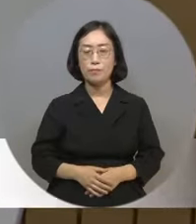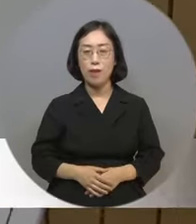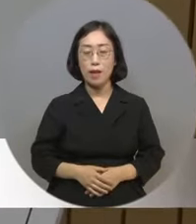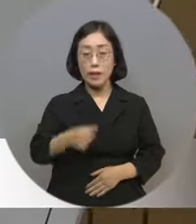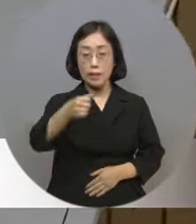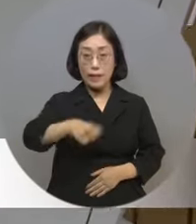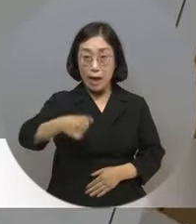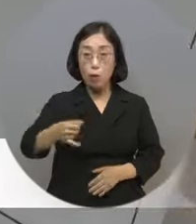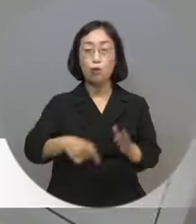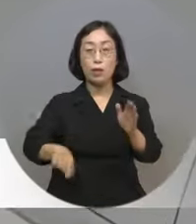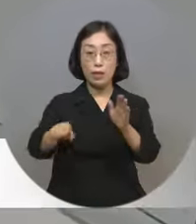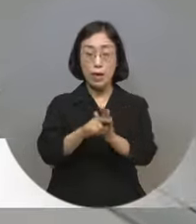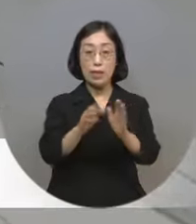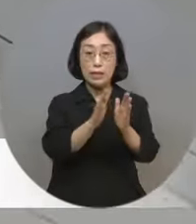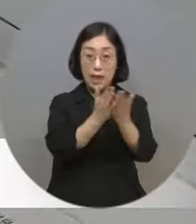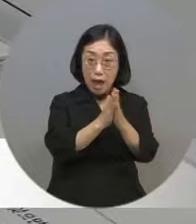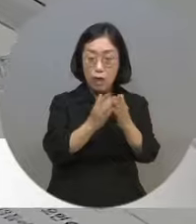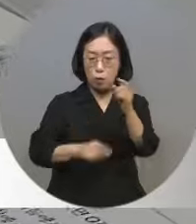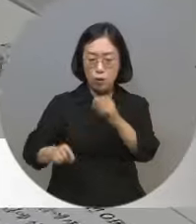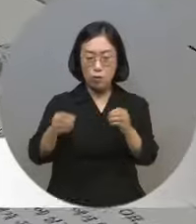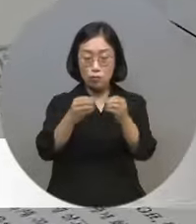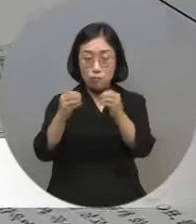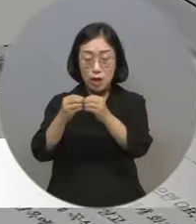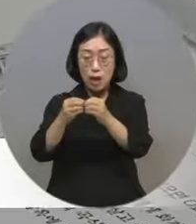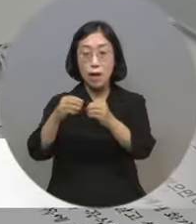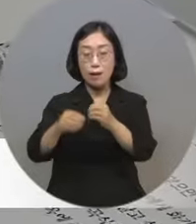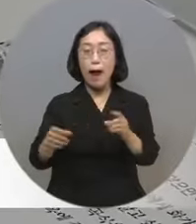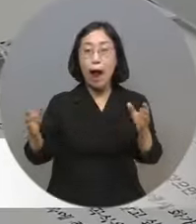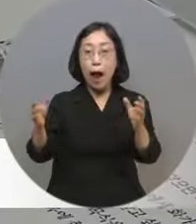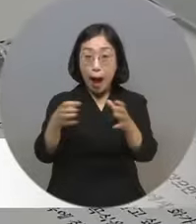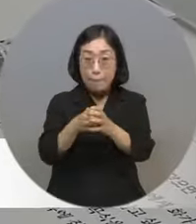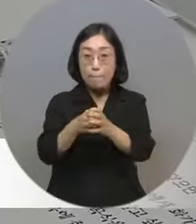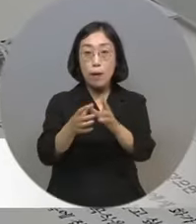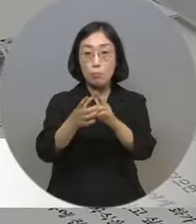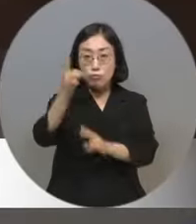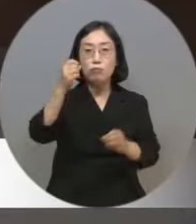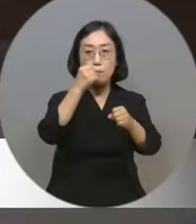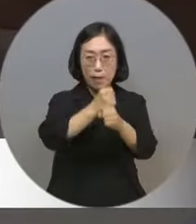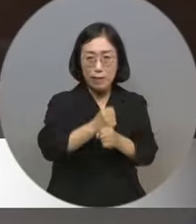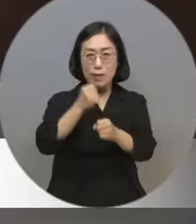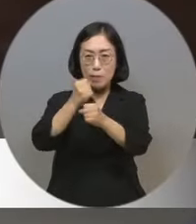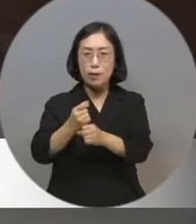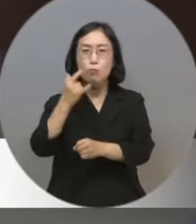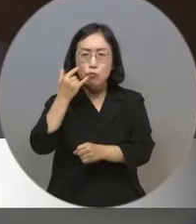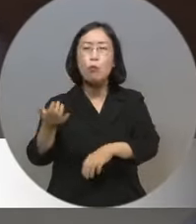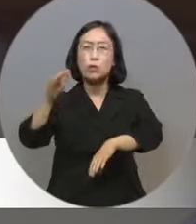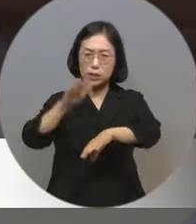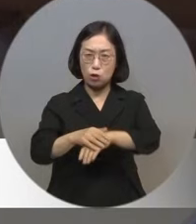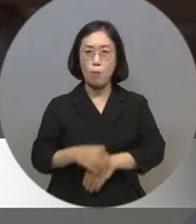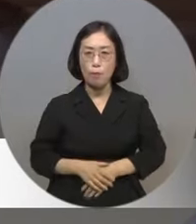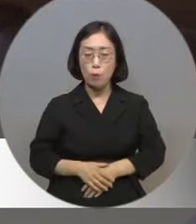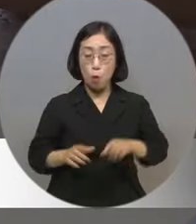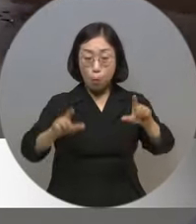자녀를 위해 기존 교과서에 점자를 더해 전묵자 교과서로 만들어낸 부모들의 노력과 함께 이를 토대로 제작된